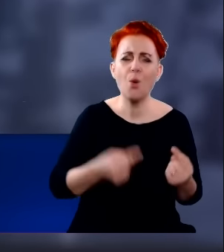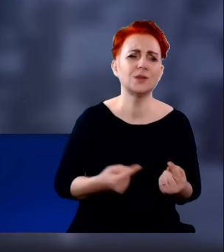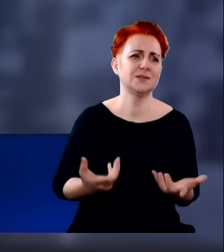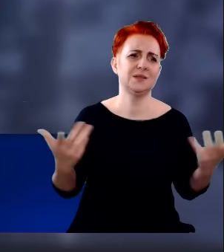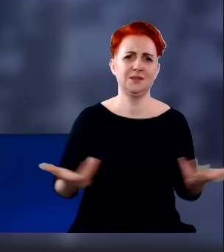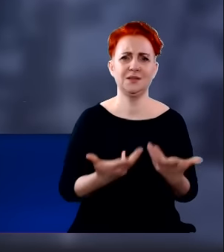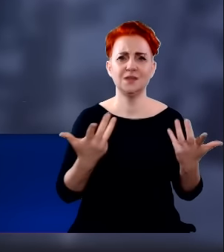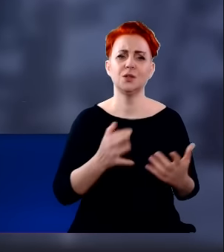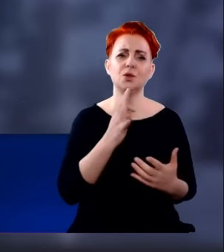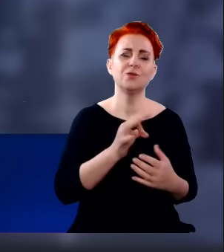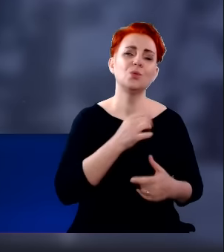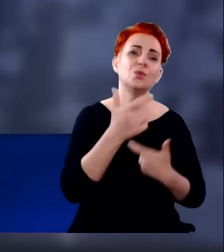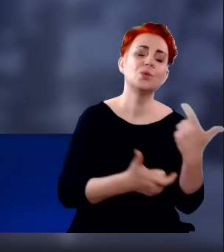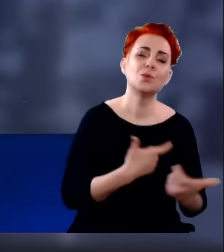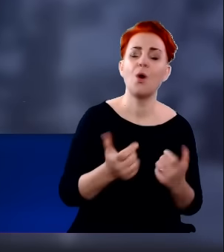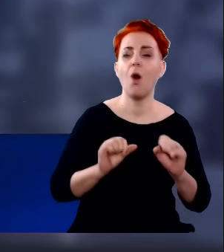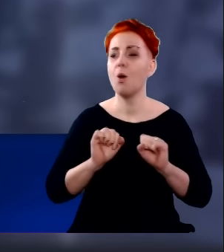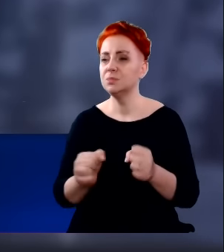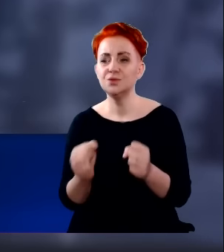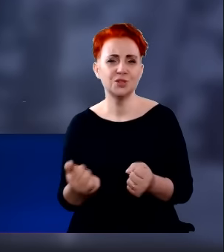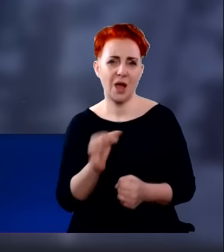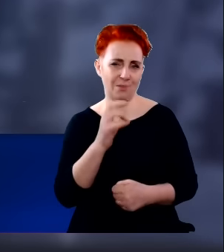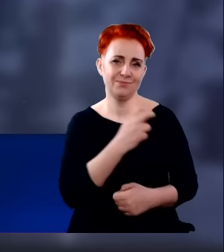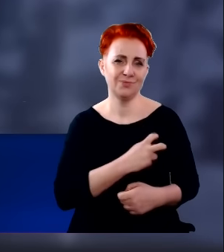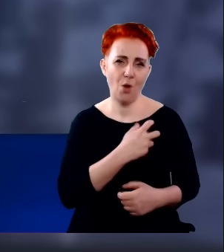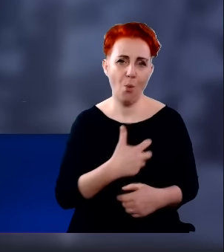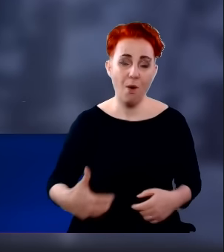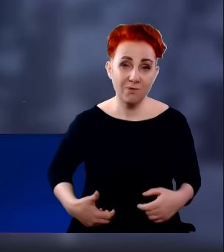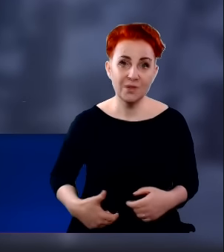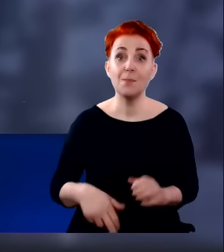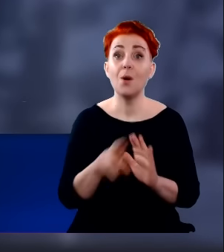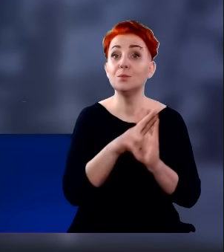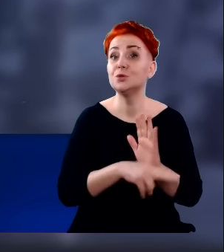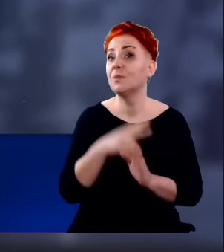w postępowaniu pana marszałka Hołowni, dlatego że przepisy prawa wyraźnie mówią, że